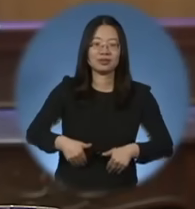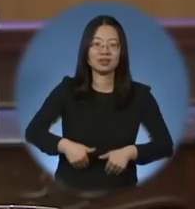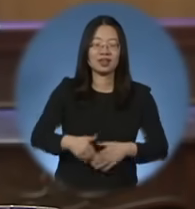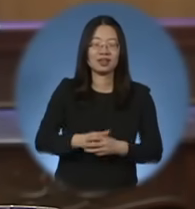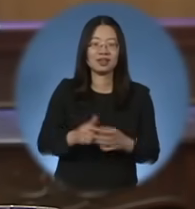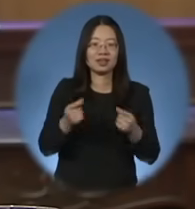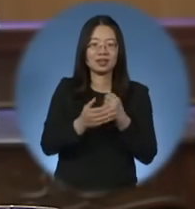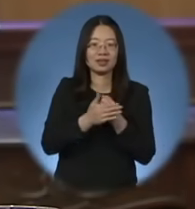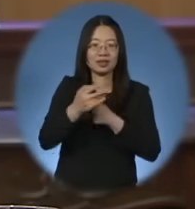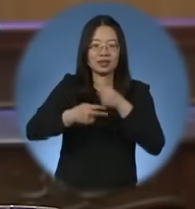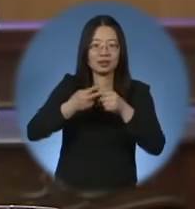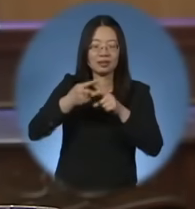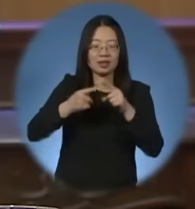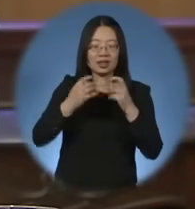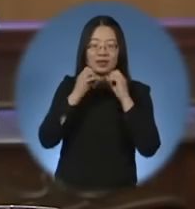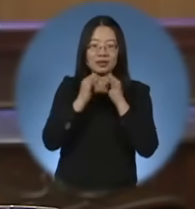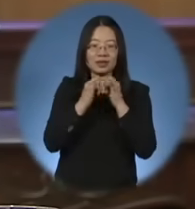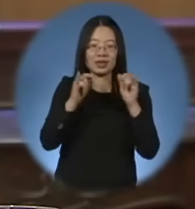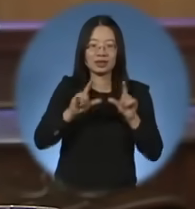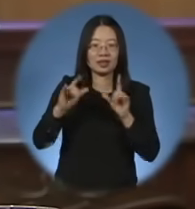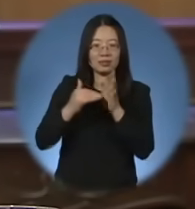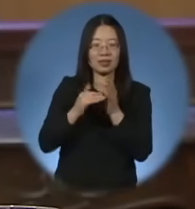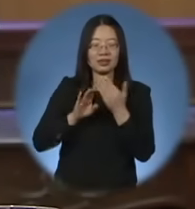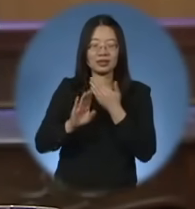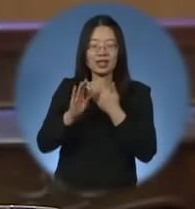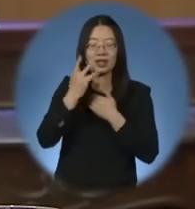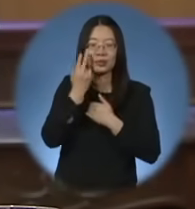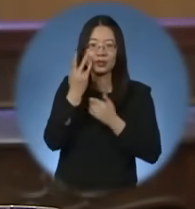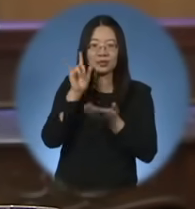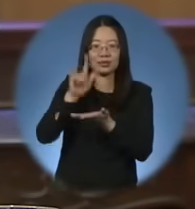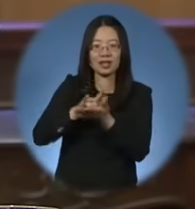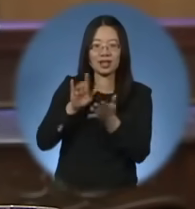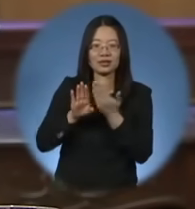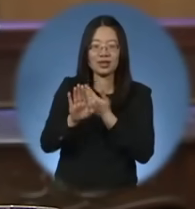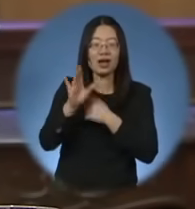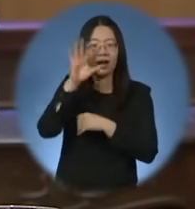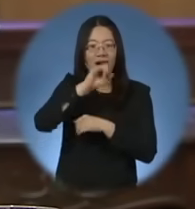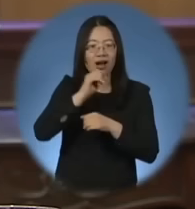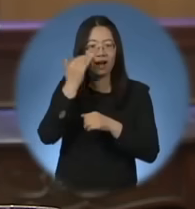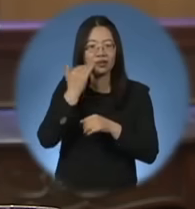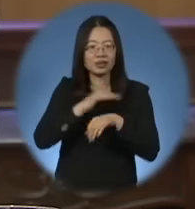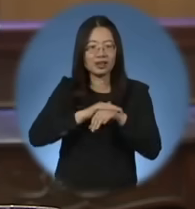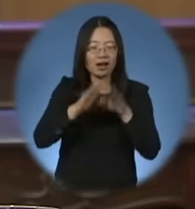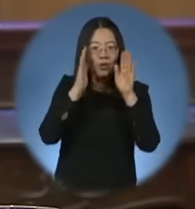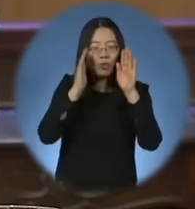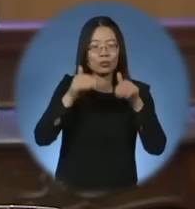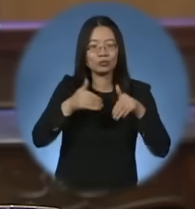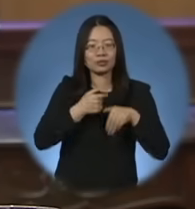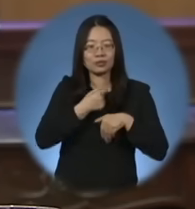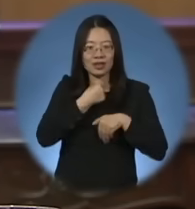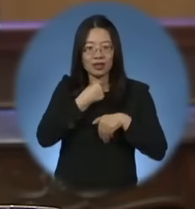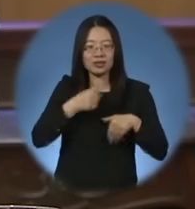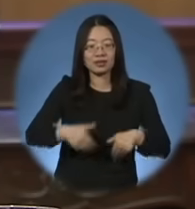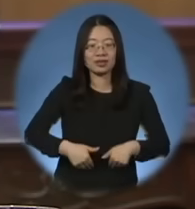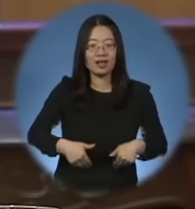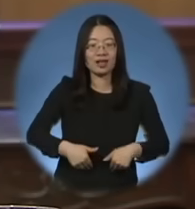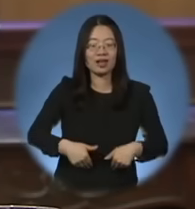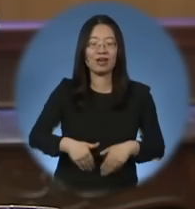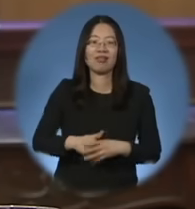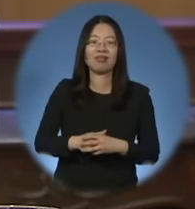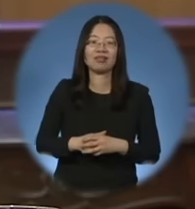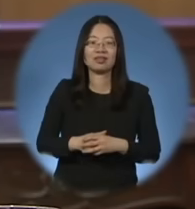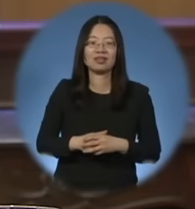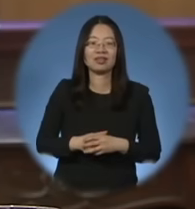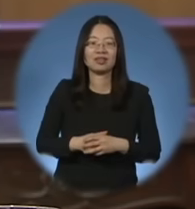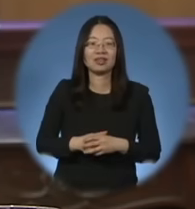교육보다도네네 그래서 2년반 선교사 생활 마치시고 미국 가셔서 아 한국을 제대로 공부해야 되겠다 그래요